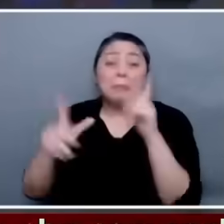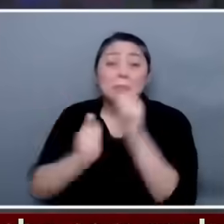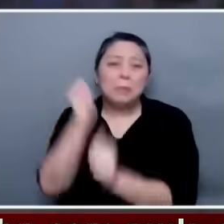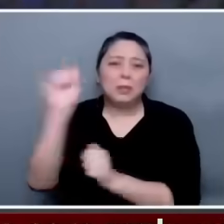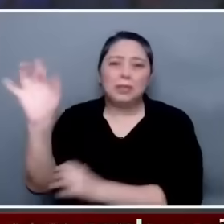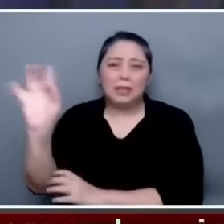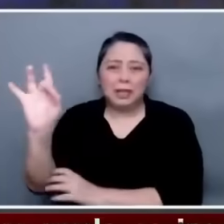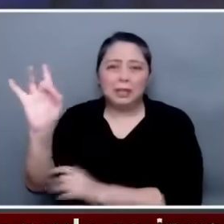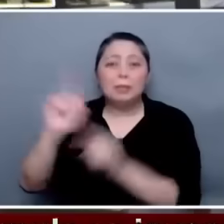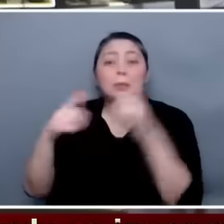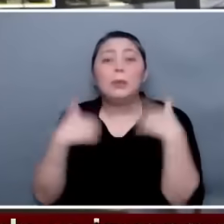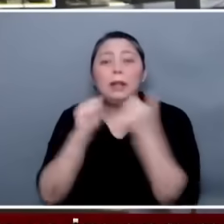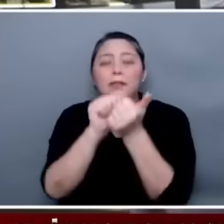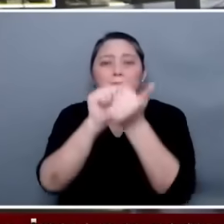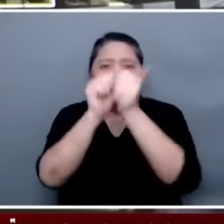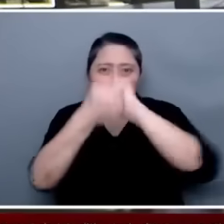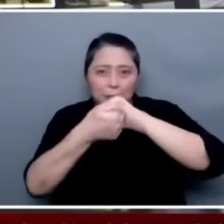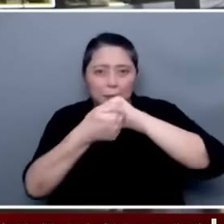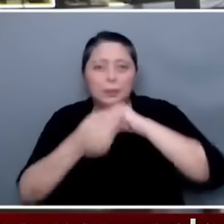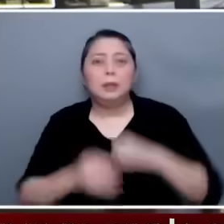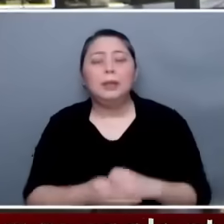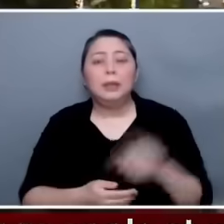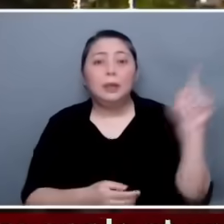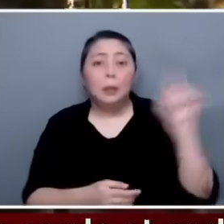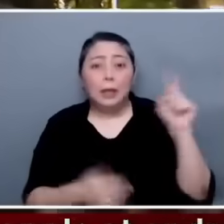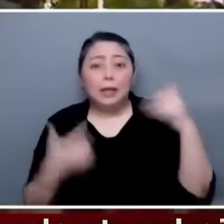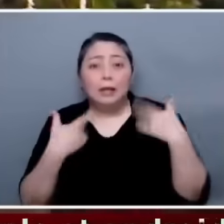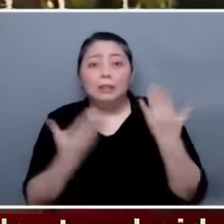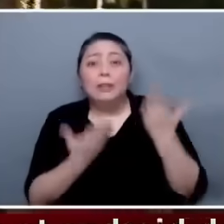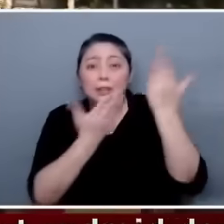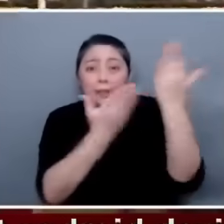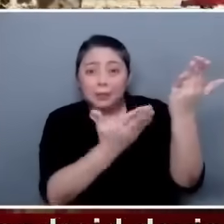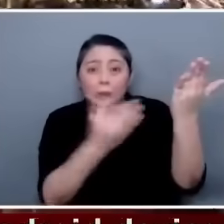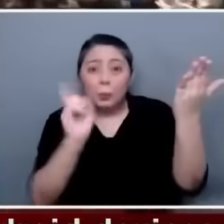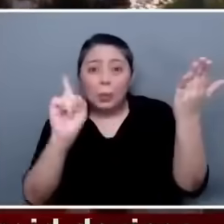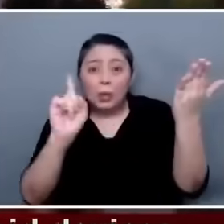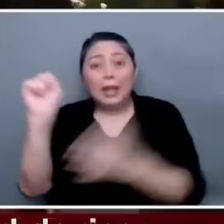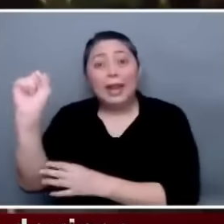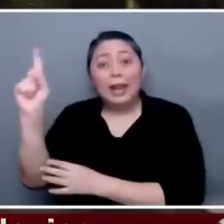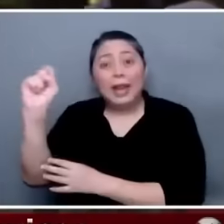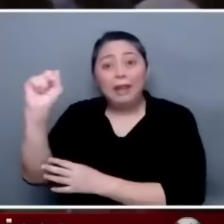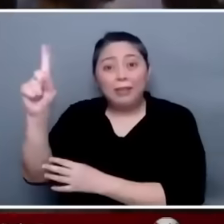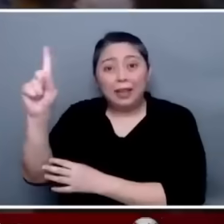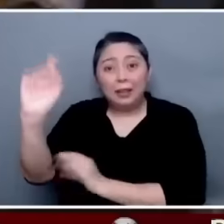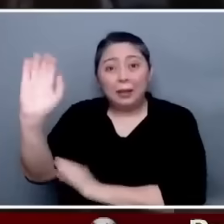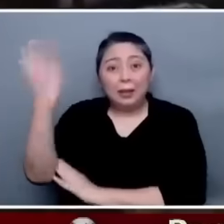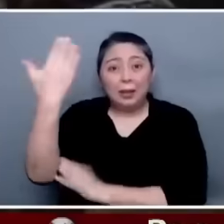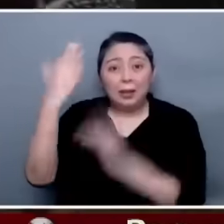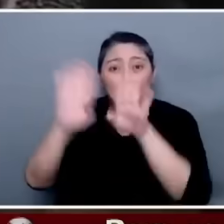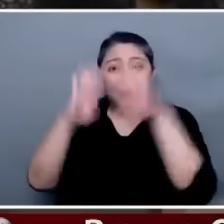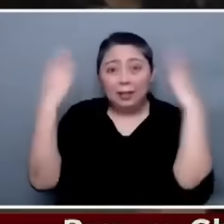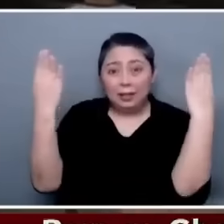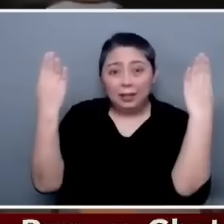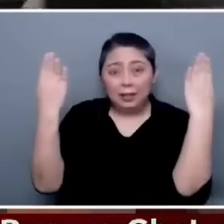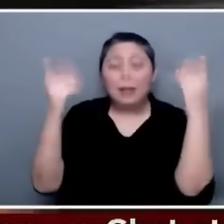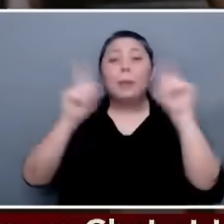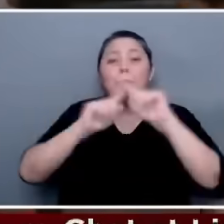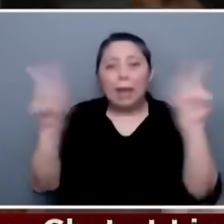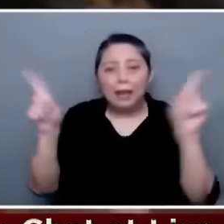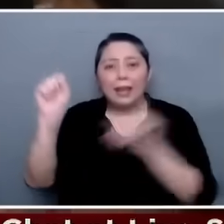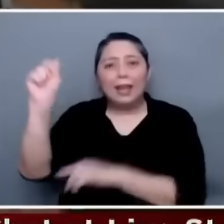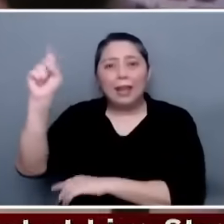sa proposal na ano pa for approval is 11 a.m. magbubukas, pero 11 p.m. magsasara or